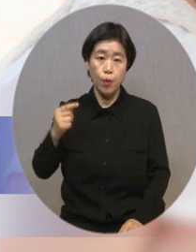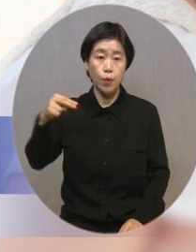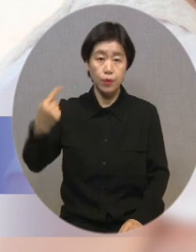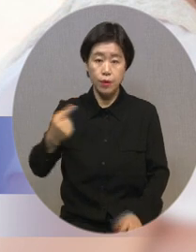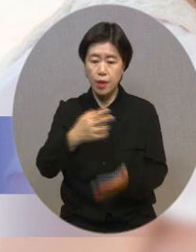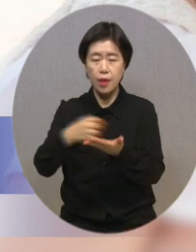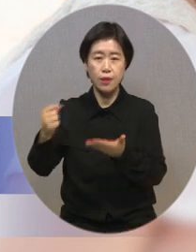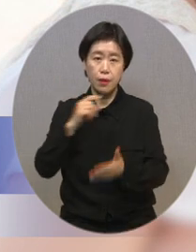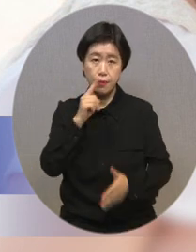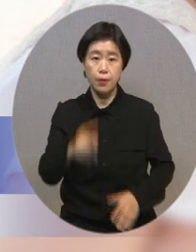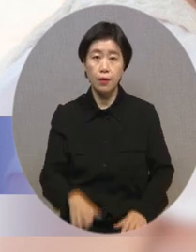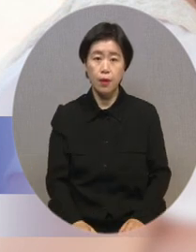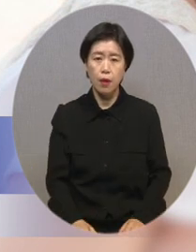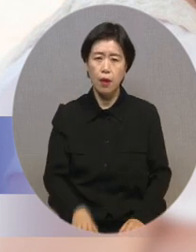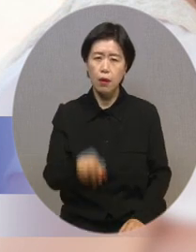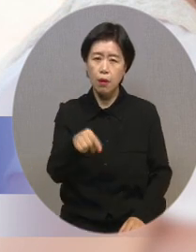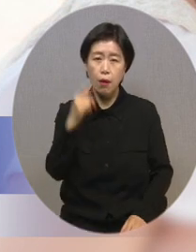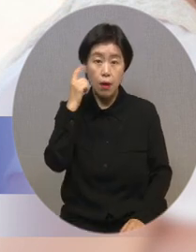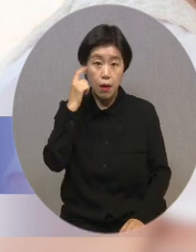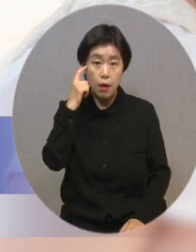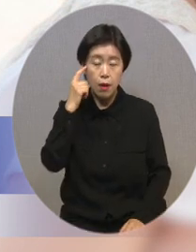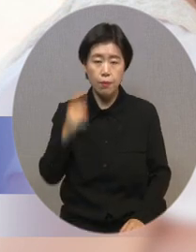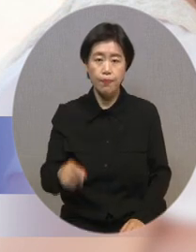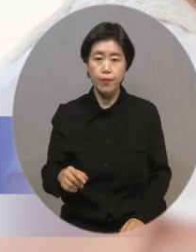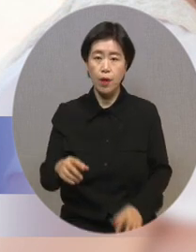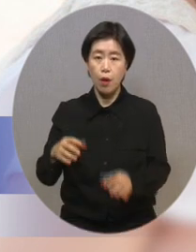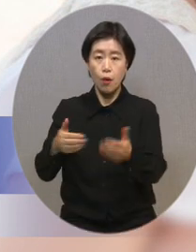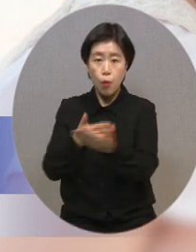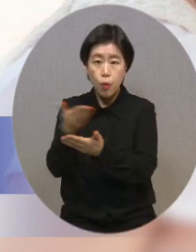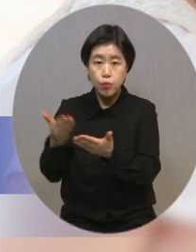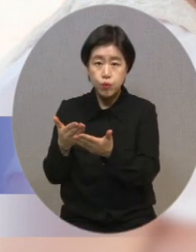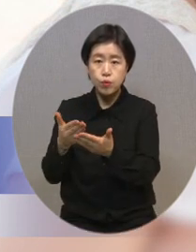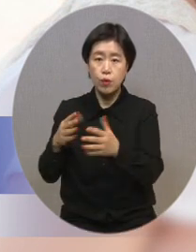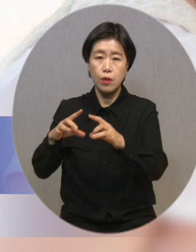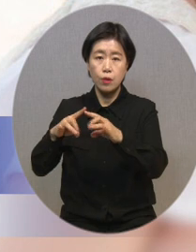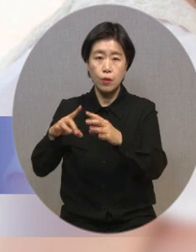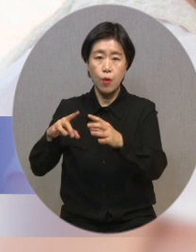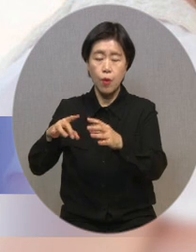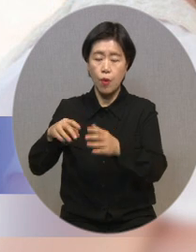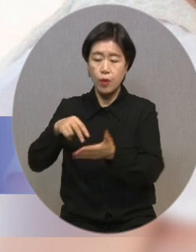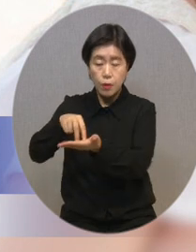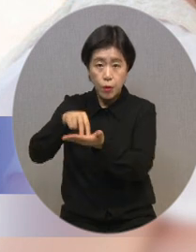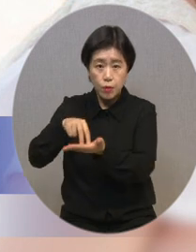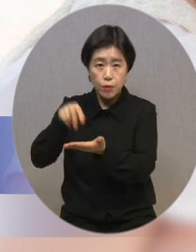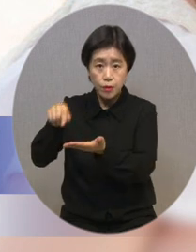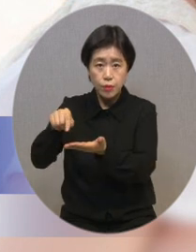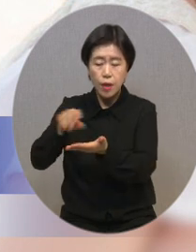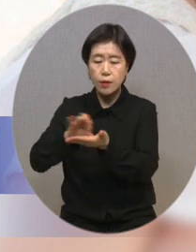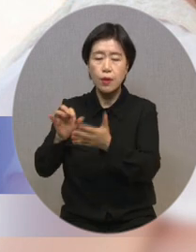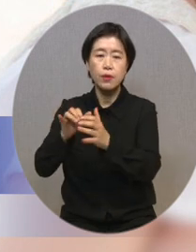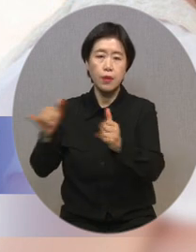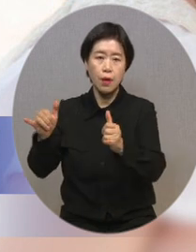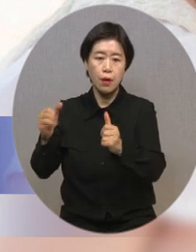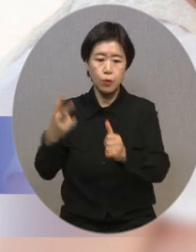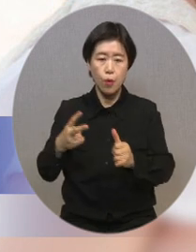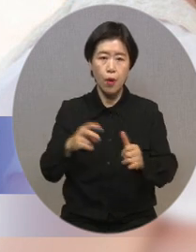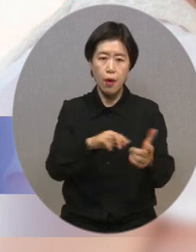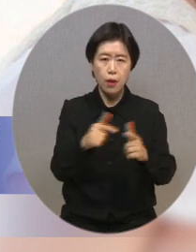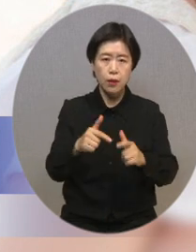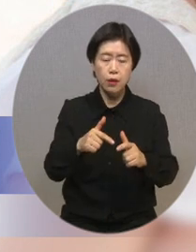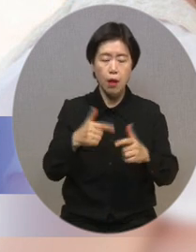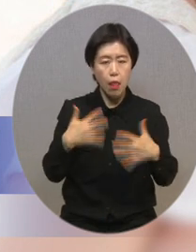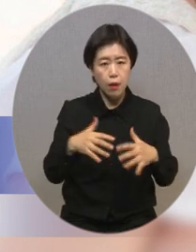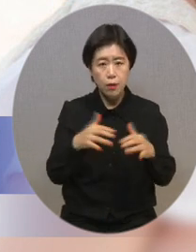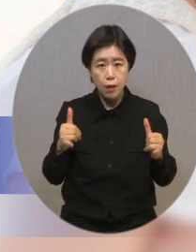이번 조치가 공유 전동 킥보드 이용자와 보행자 모두의 안전을 위해 수립된 선제적 대응이라고